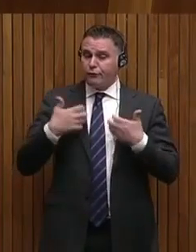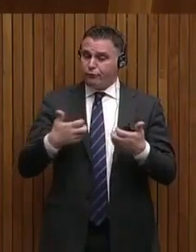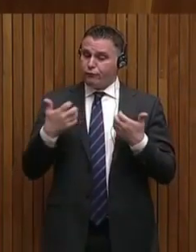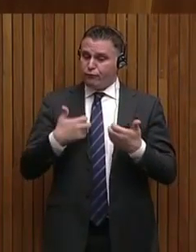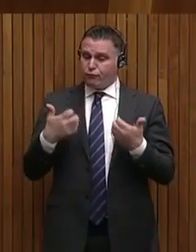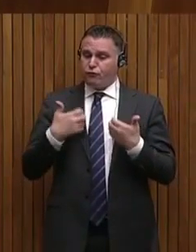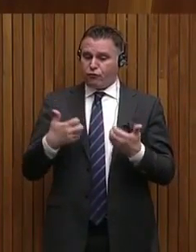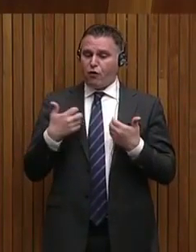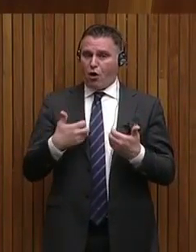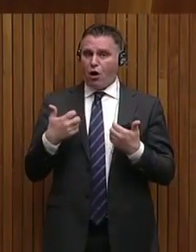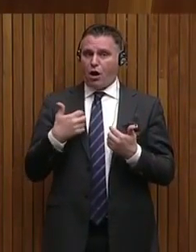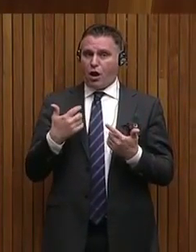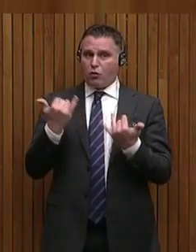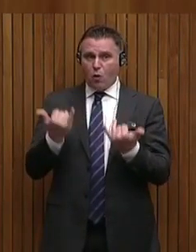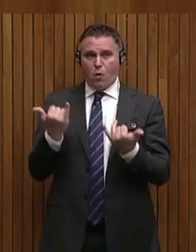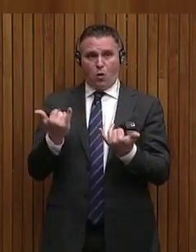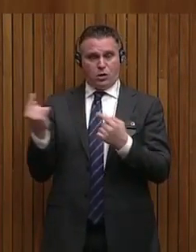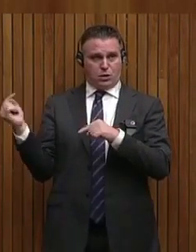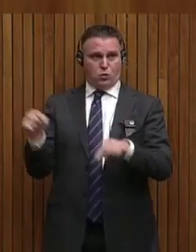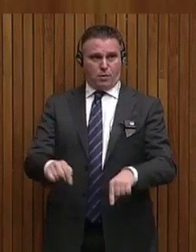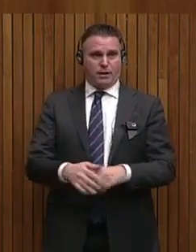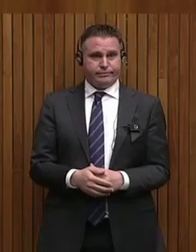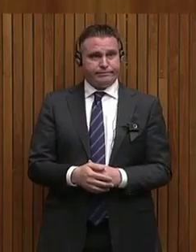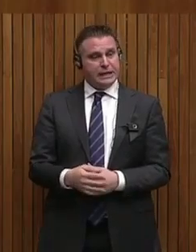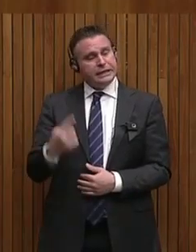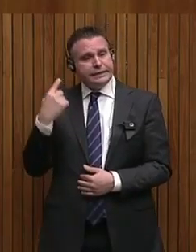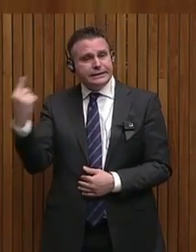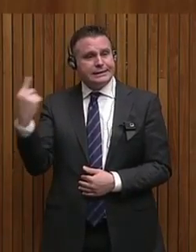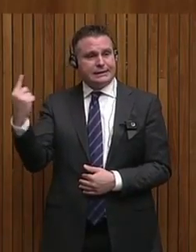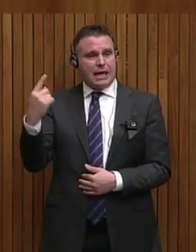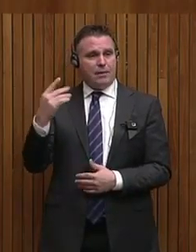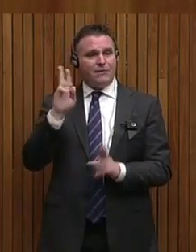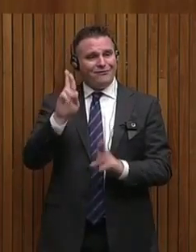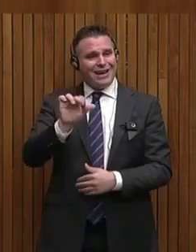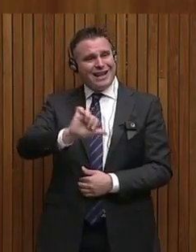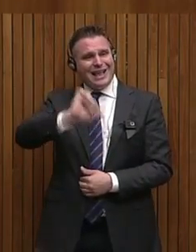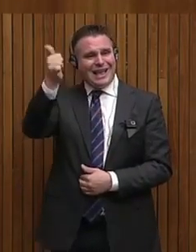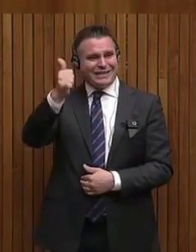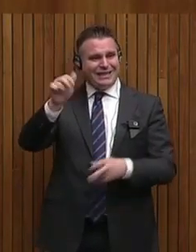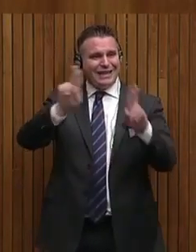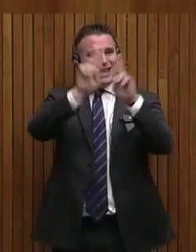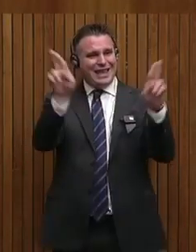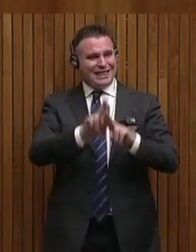inaugurated with your speech. I think this is the idea why we introduced also this reform in our procedure rules.